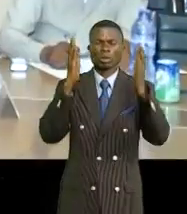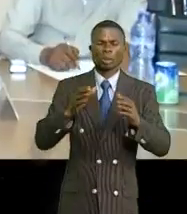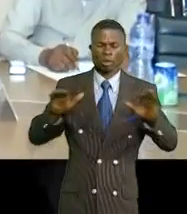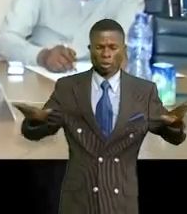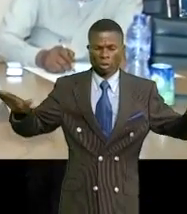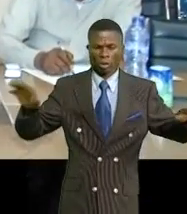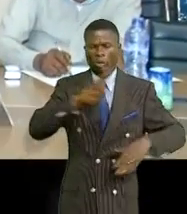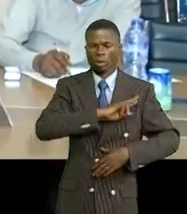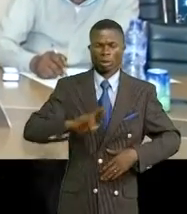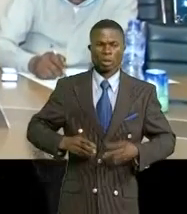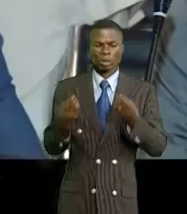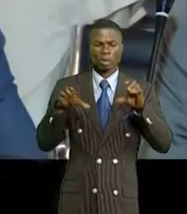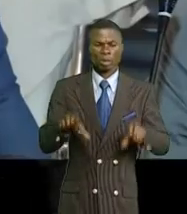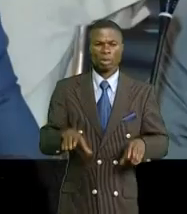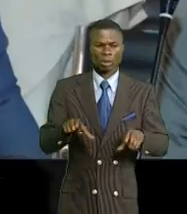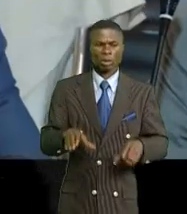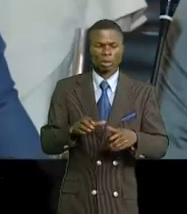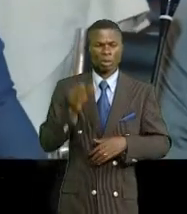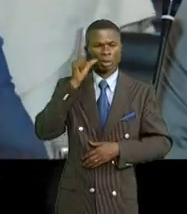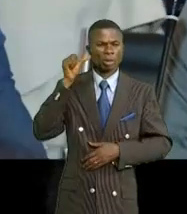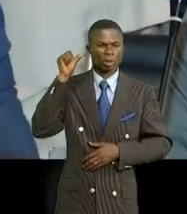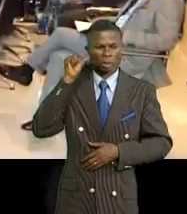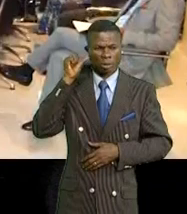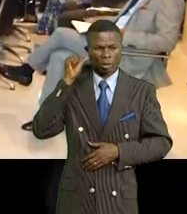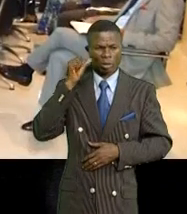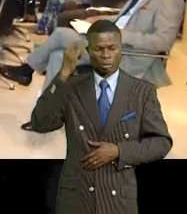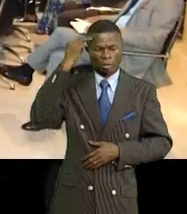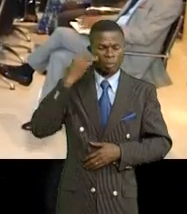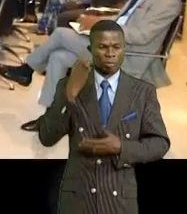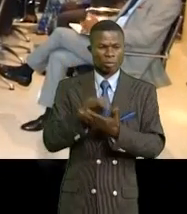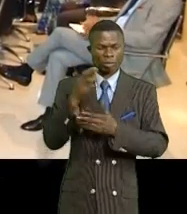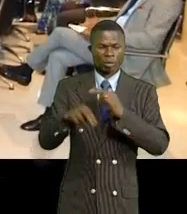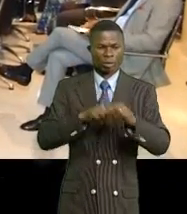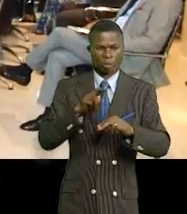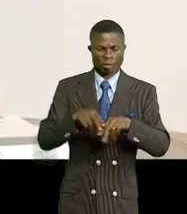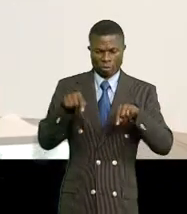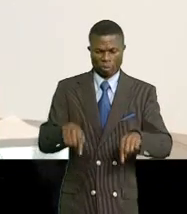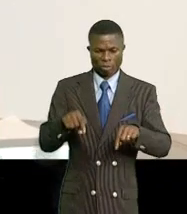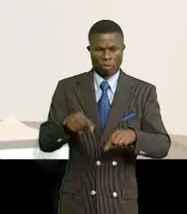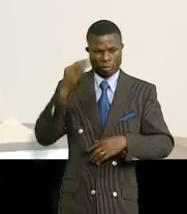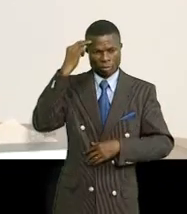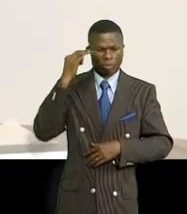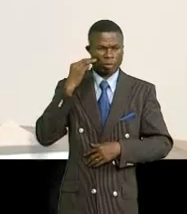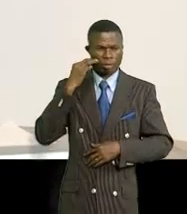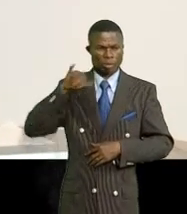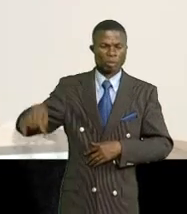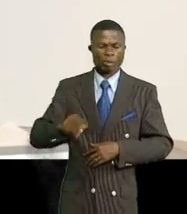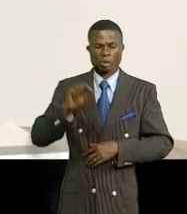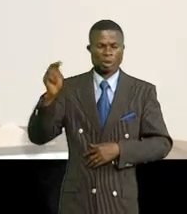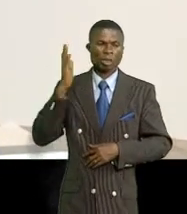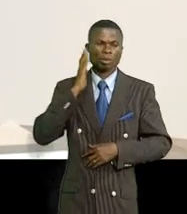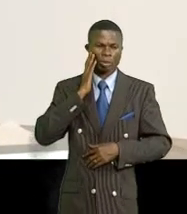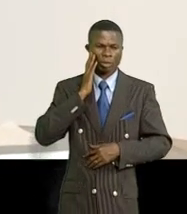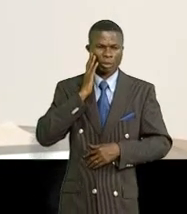en République démocratique du Congo? Hier, expert au ministère de l'économie nationale, aujourd'hui ministre, Jean-Marie Kalumba Yuma